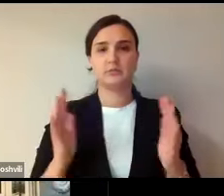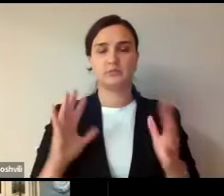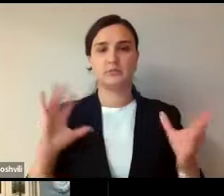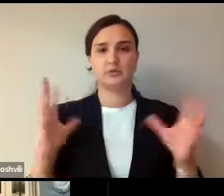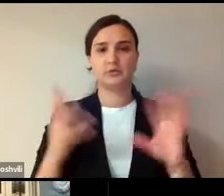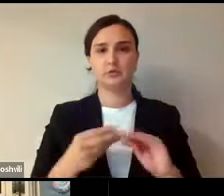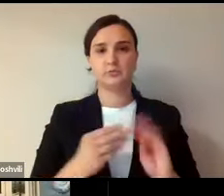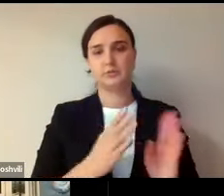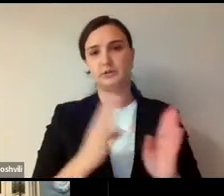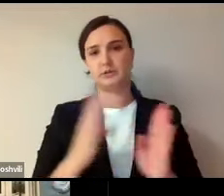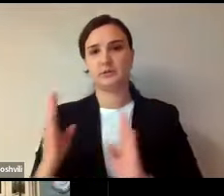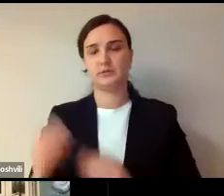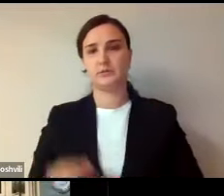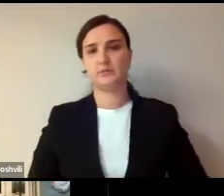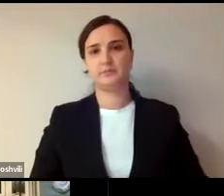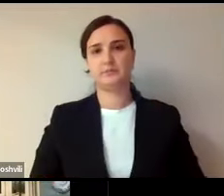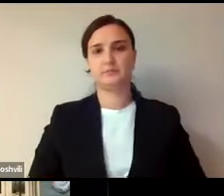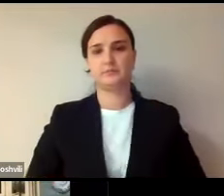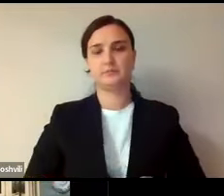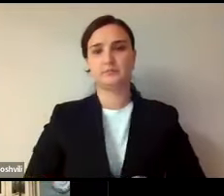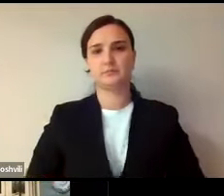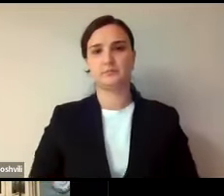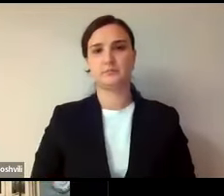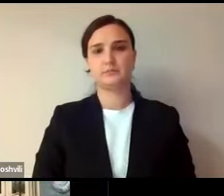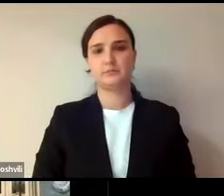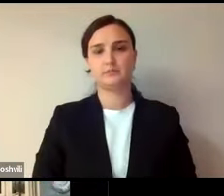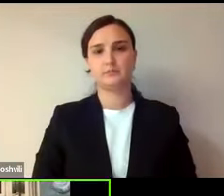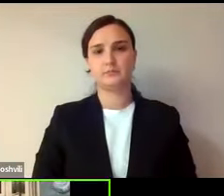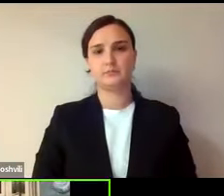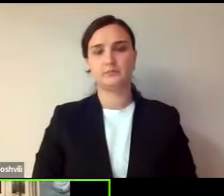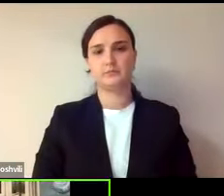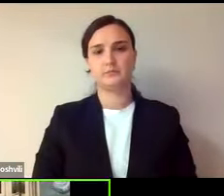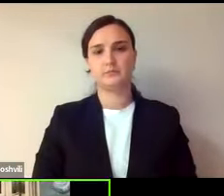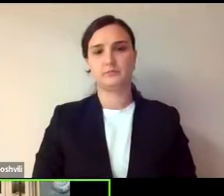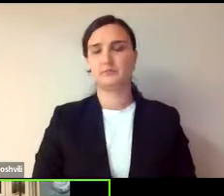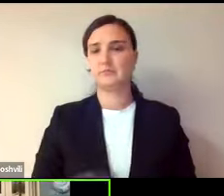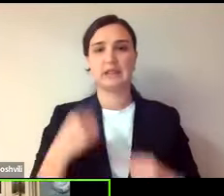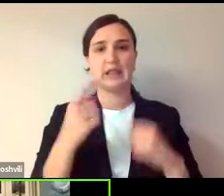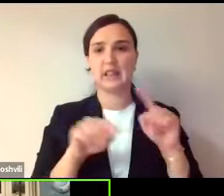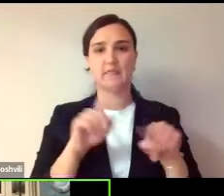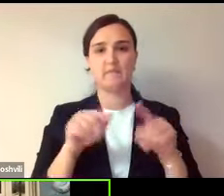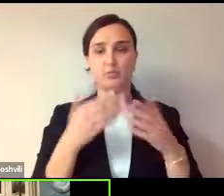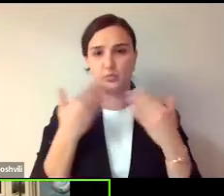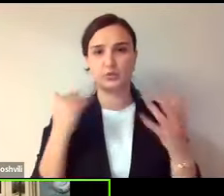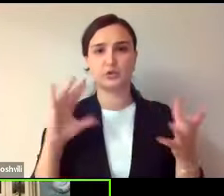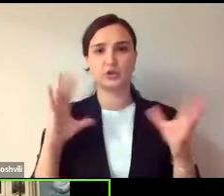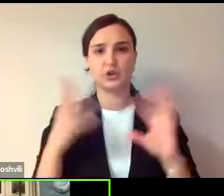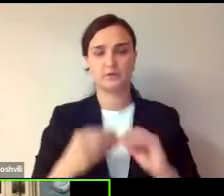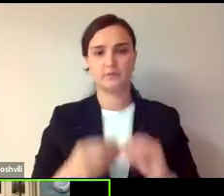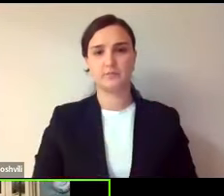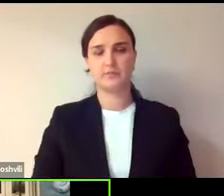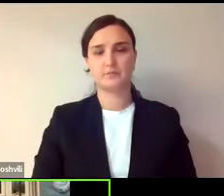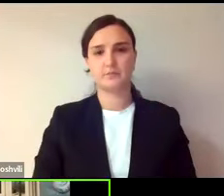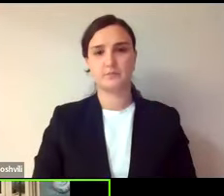შეჯამებისკენ წავიდეთ. ანუ თუ კითხვები არ არის, ამ ეტაპზე არ არის, თუმცა თუ მოგვიანებთ ჩემ